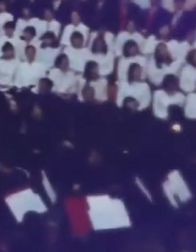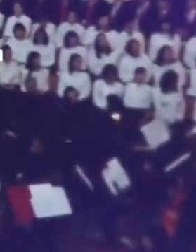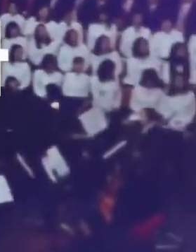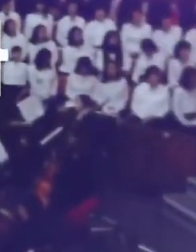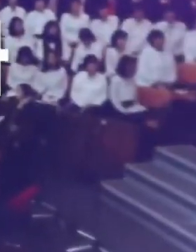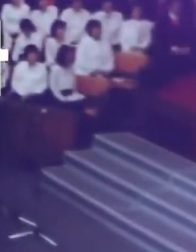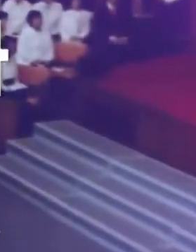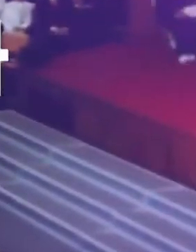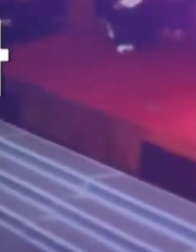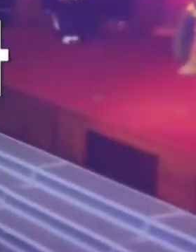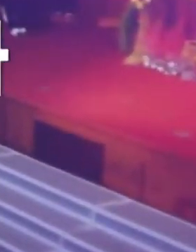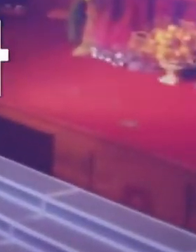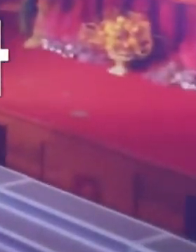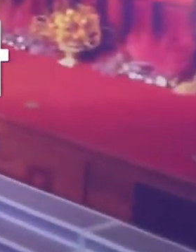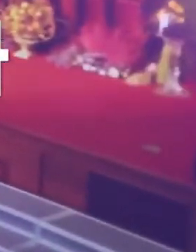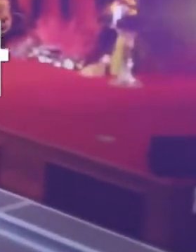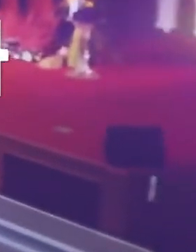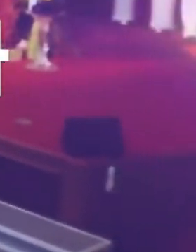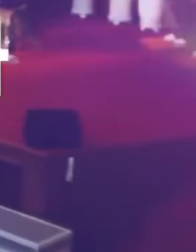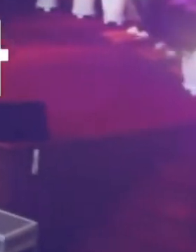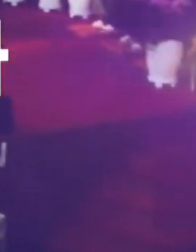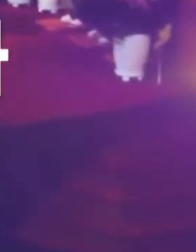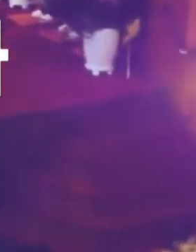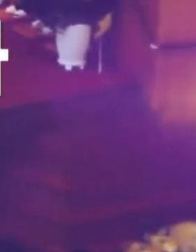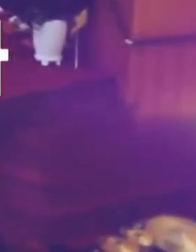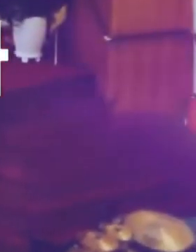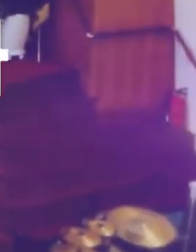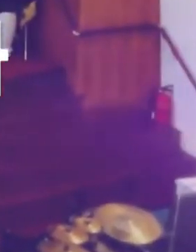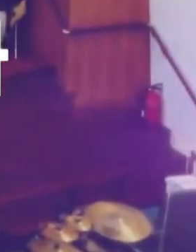하나님께 드리는 예배는 최고의 축복입니다.